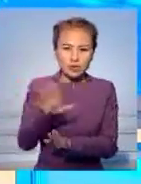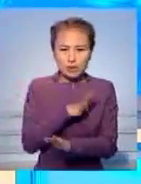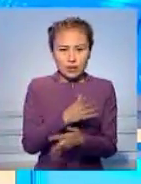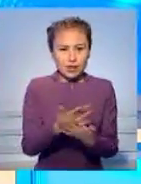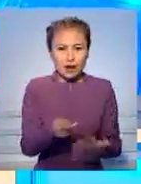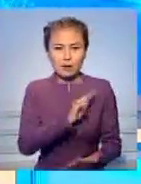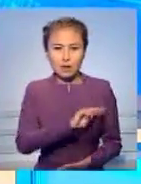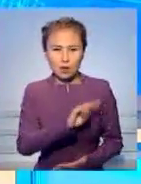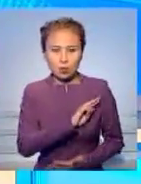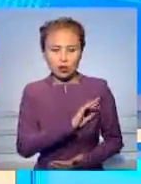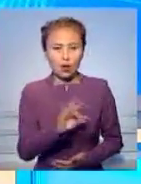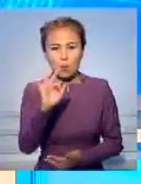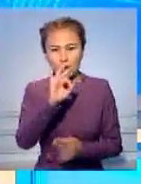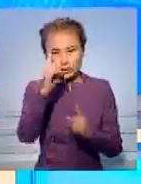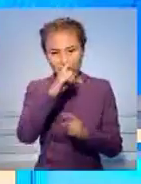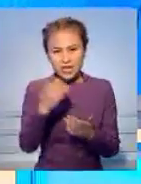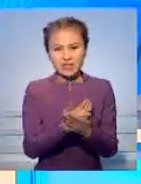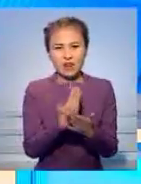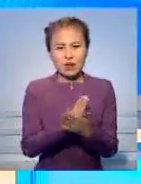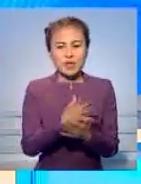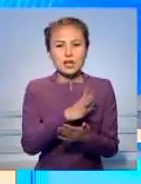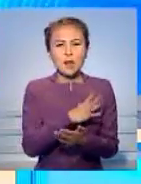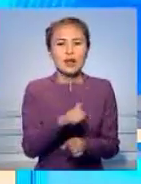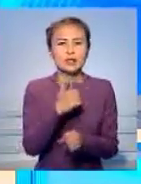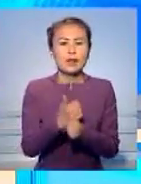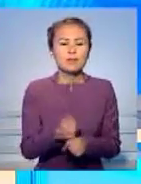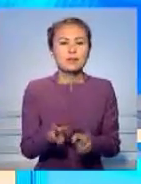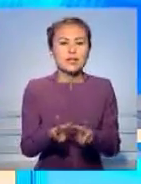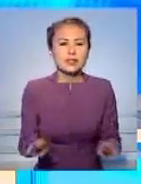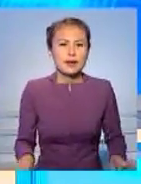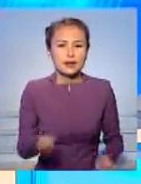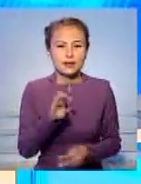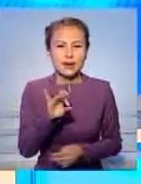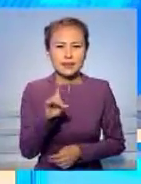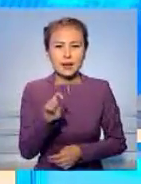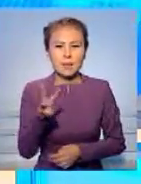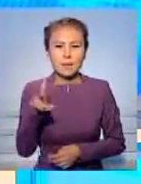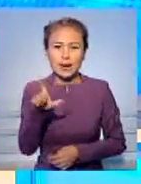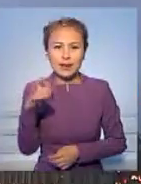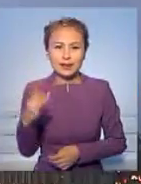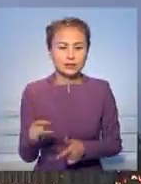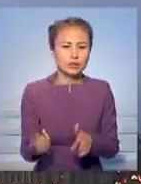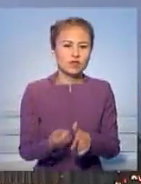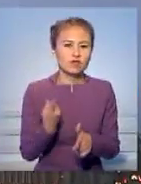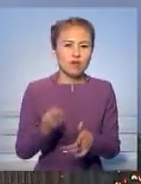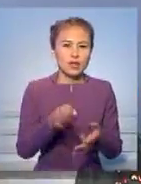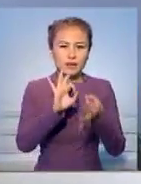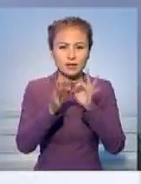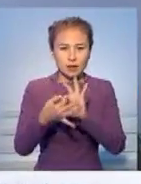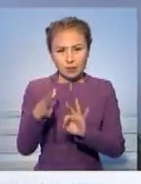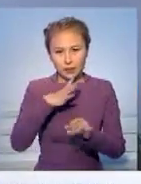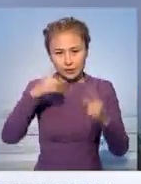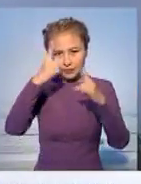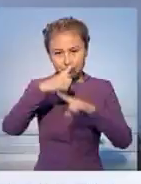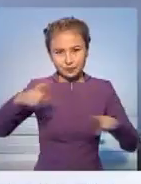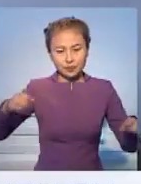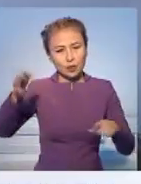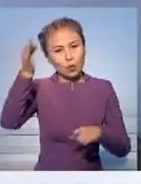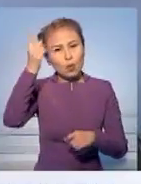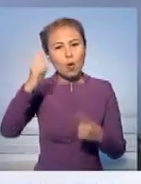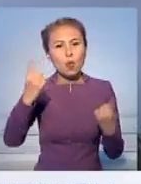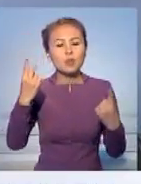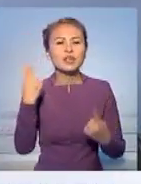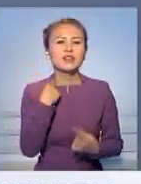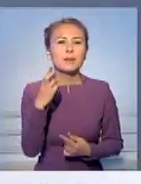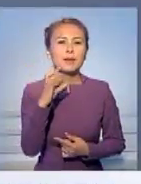орынбасары қызметін атқарған. Бұл туралы бұқаралық ақпарат құралдары британдық премьер-министр Тереза Мэй кеңсесіне сілтеме жасап хабарлады. Еске сала